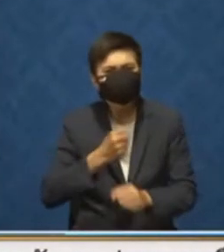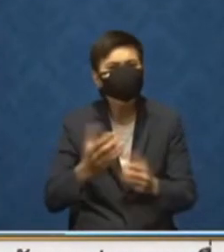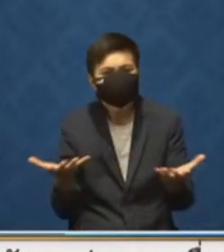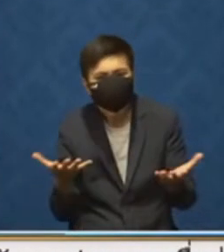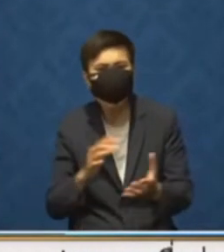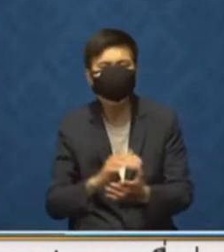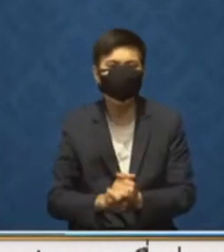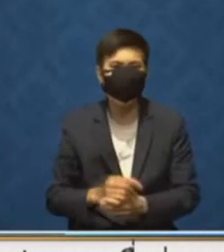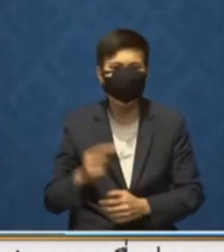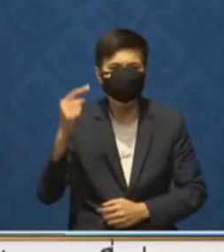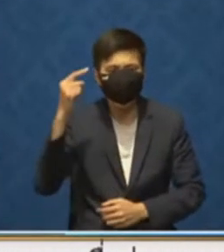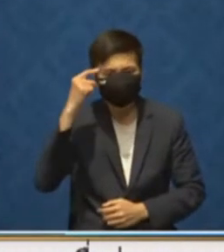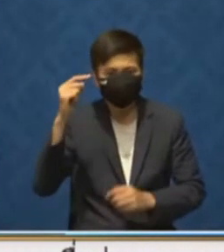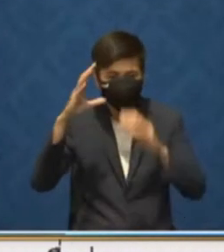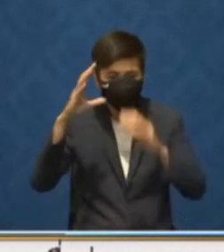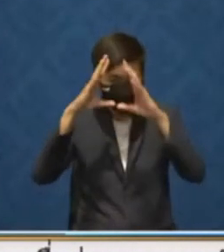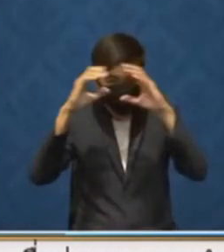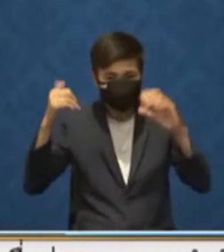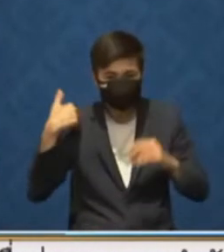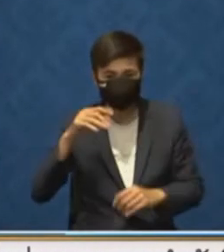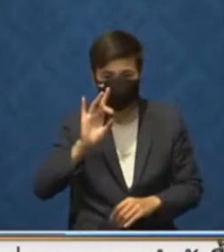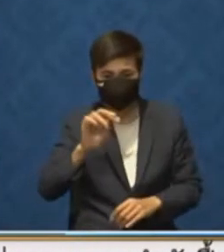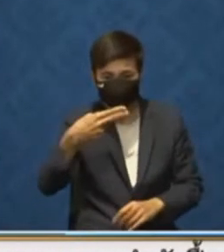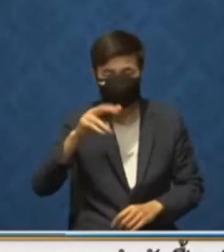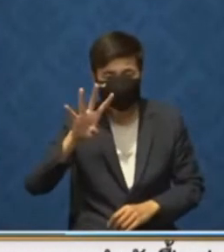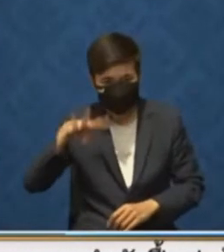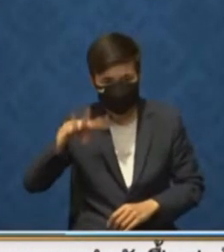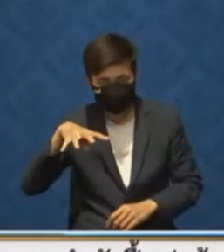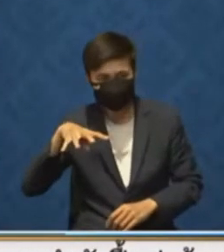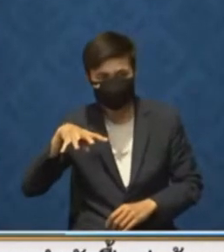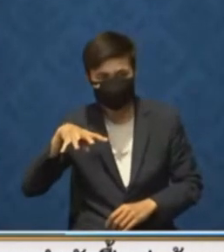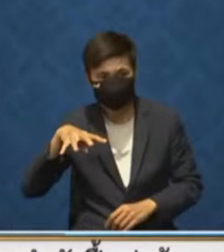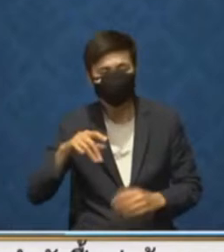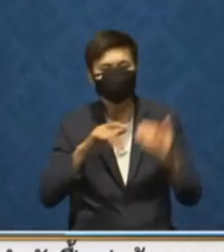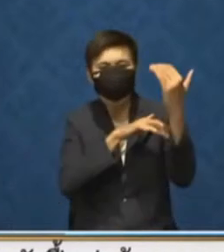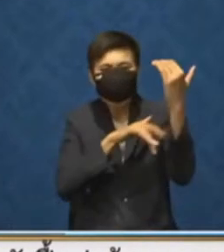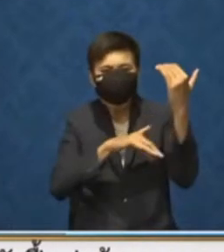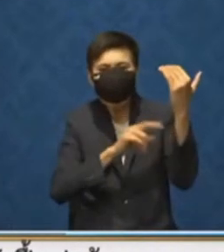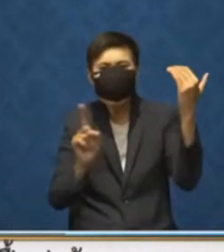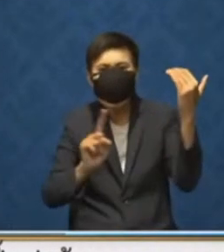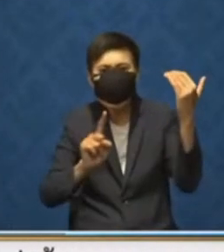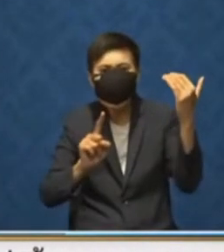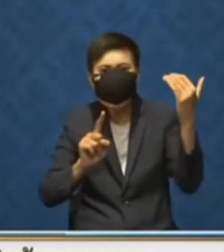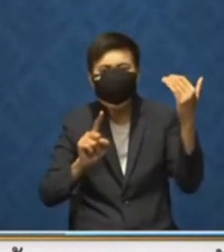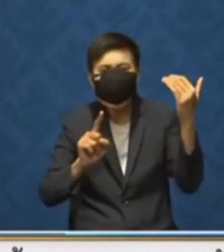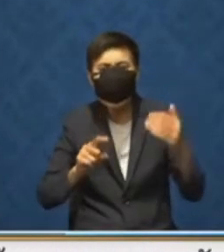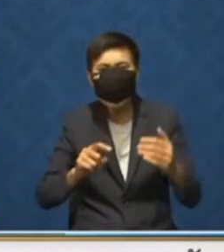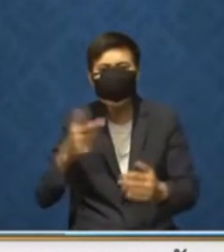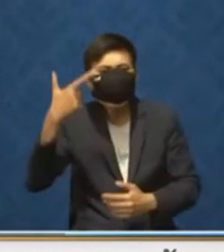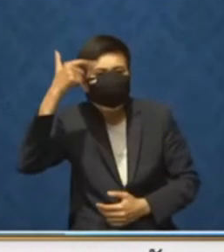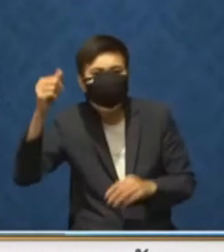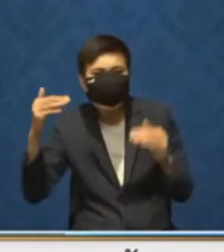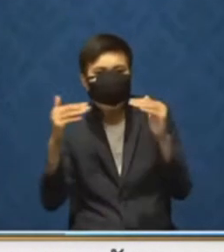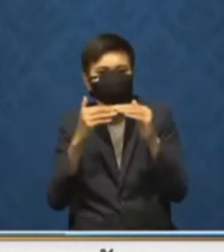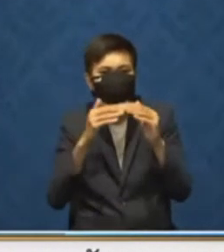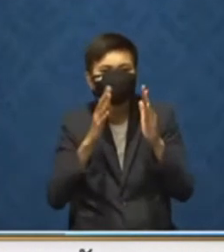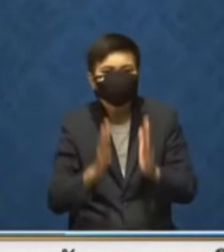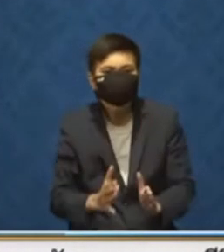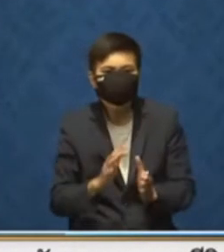สมองมี 84000เซลล์จะไม่มีคอมพิวเตอร์ไหนเก่งสมองเรา